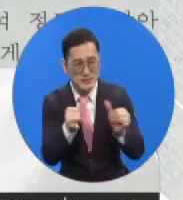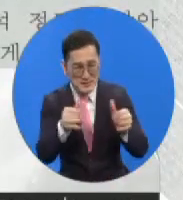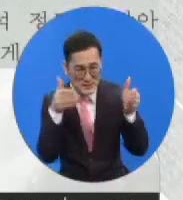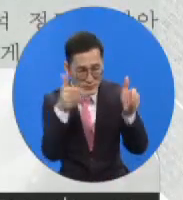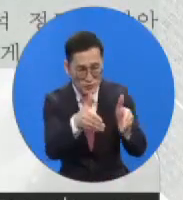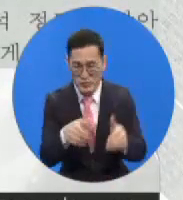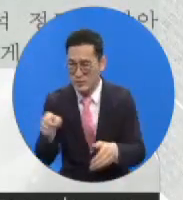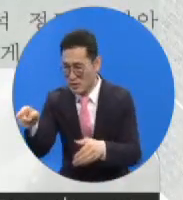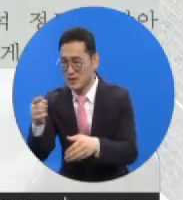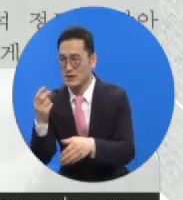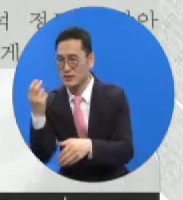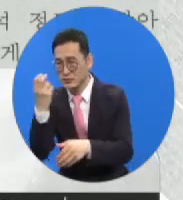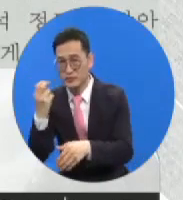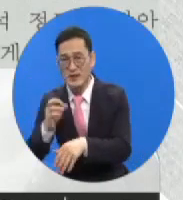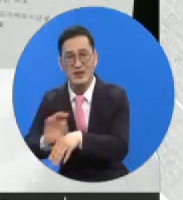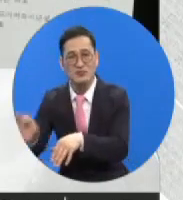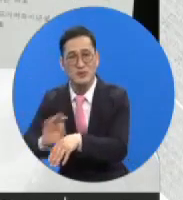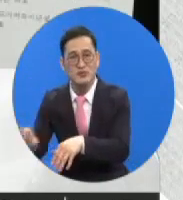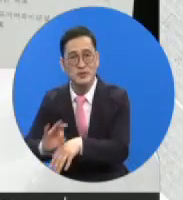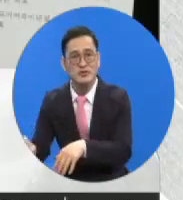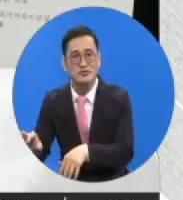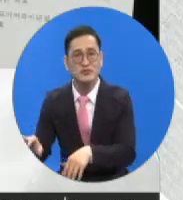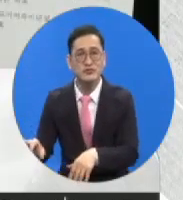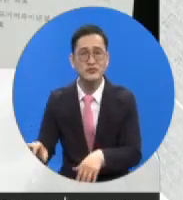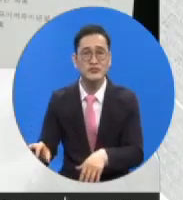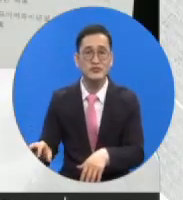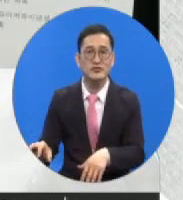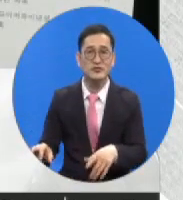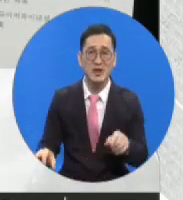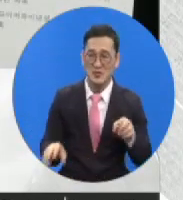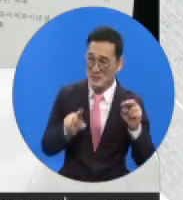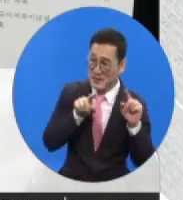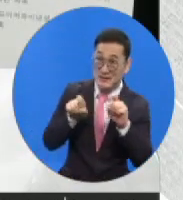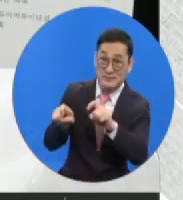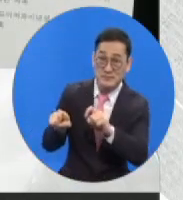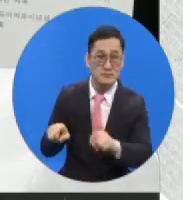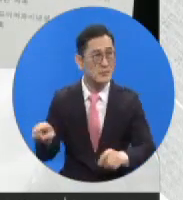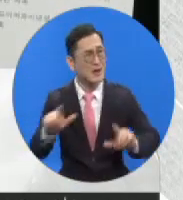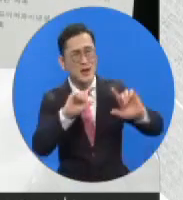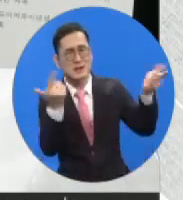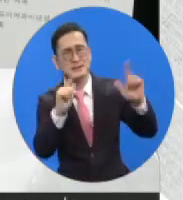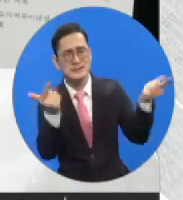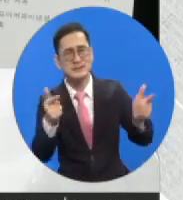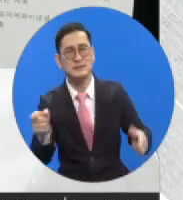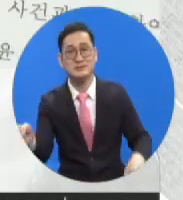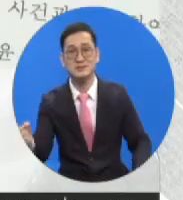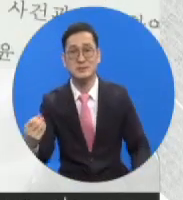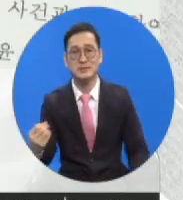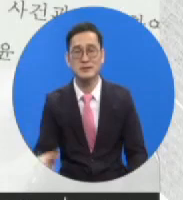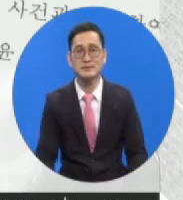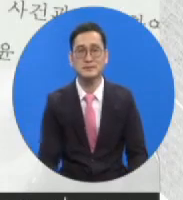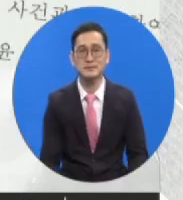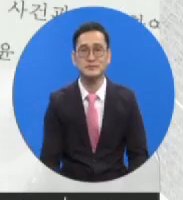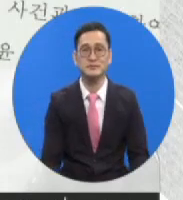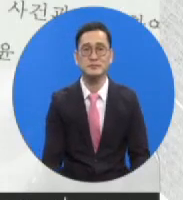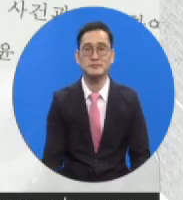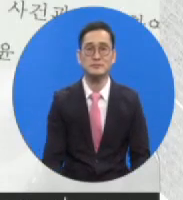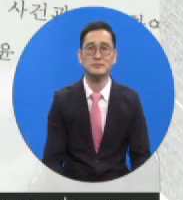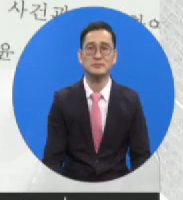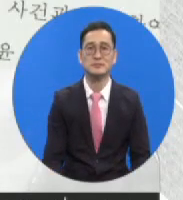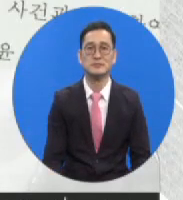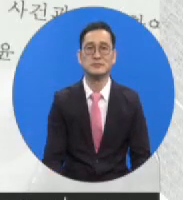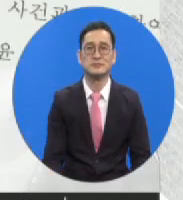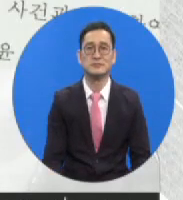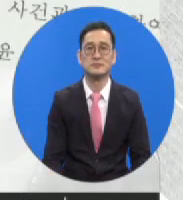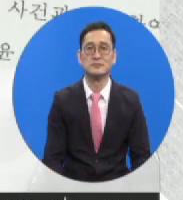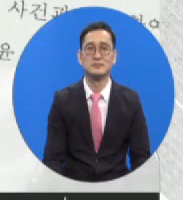제대로 안 했다. 이제 이 부분이 있었던 건데 둘 다 사실이 아니다 이렇게 밝히면서 수사 2005년도 천정배 장관 수사 지휘권 발동